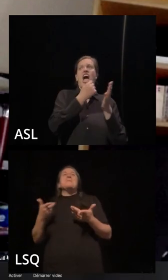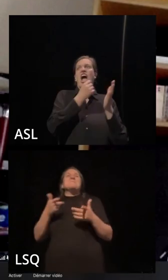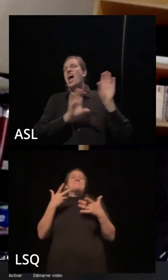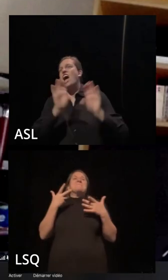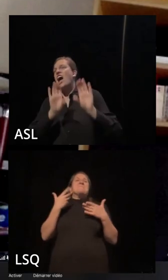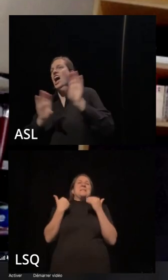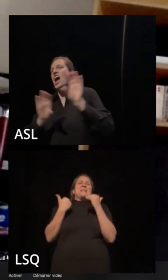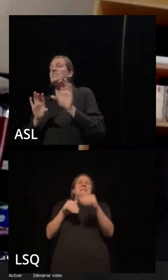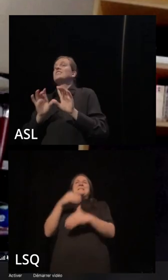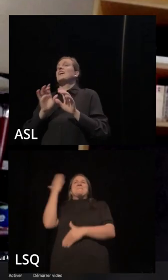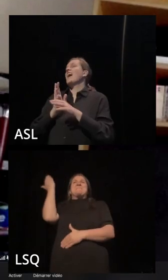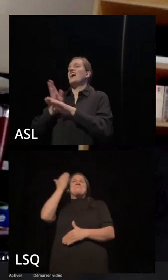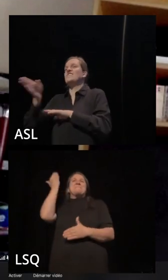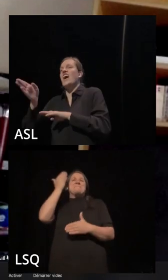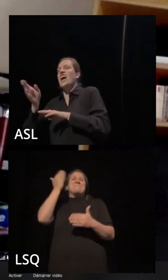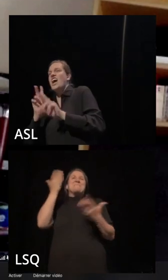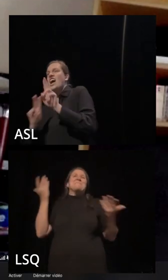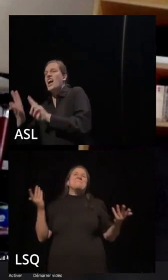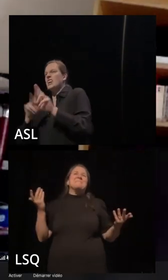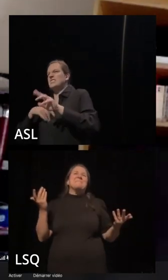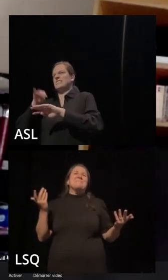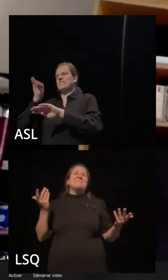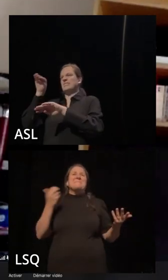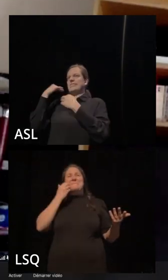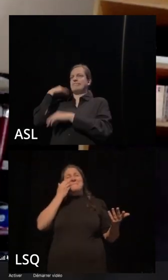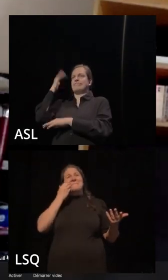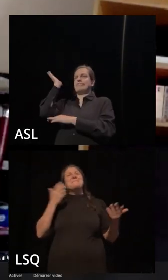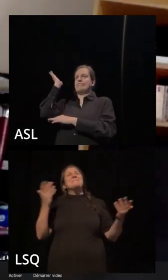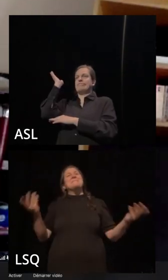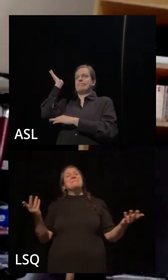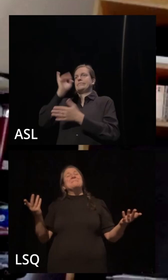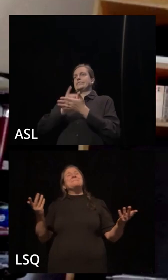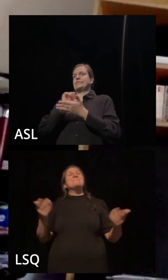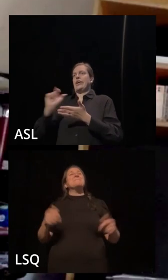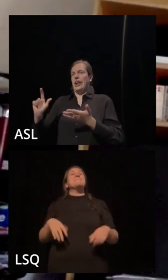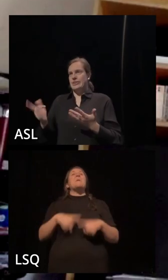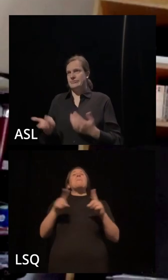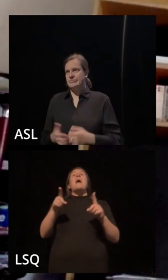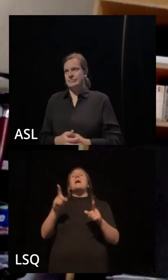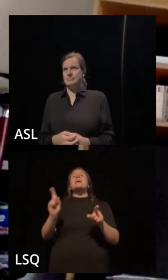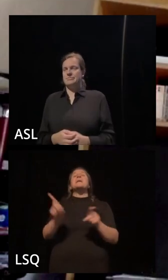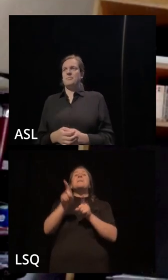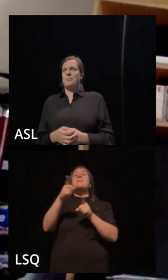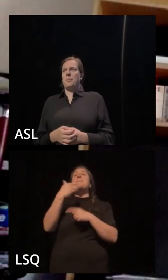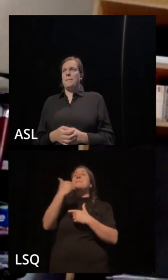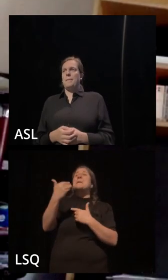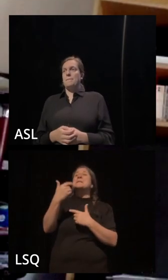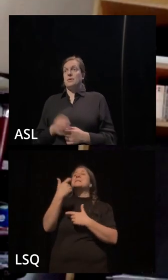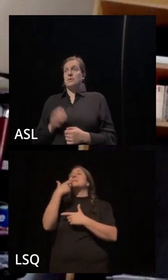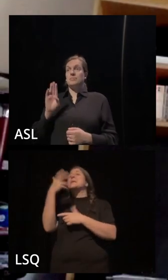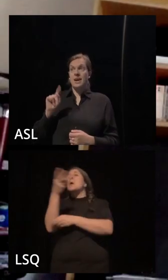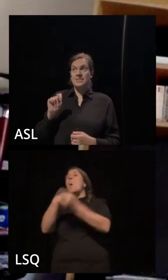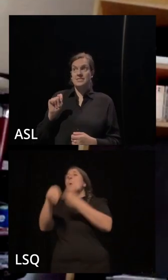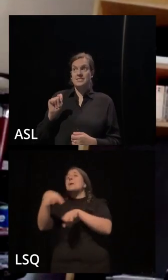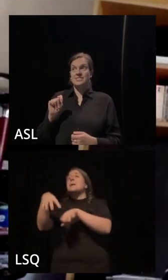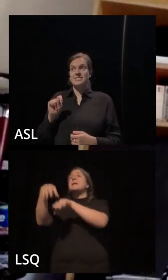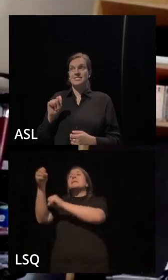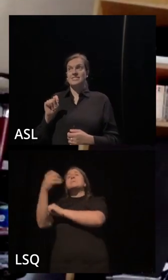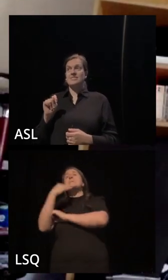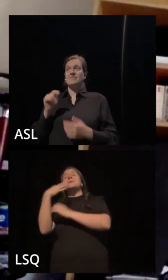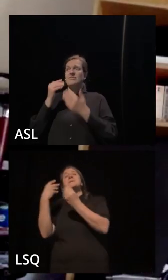de poursuivre au-delà de ce moment de symposium. Je remercie les organisatrices, nous avons fait un travail